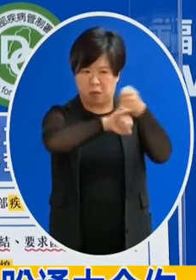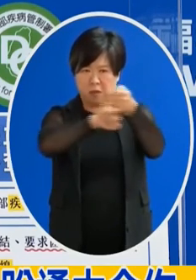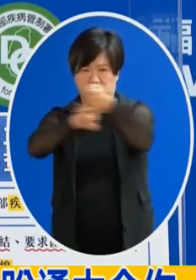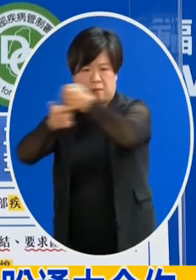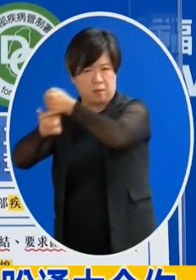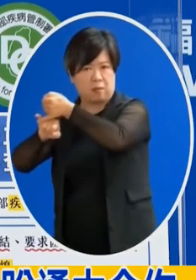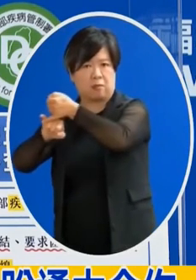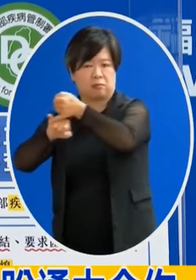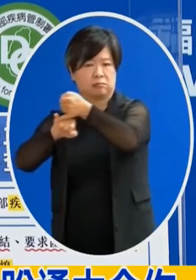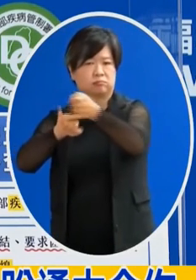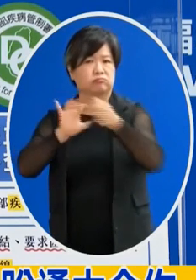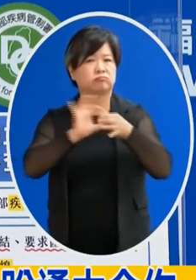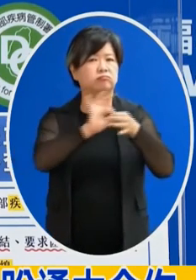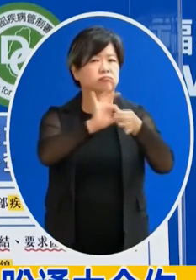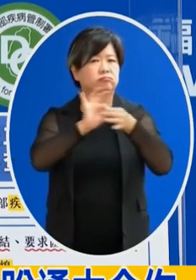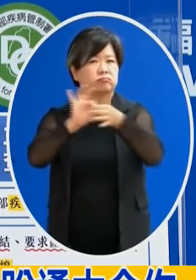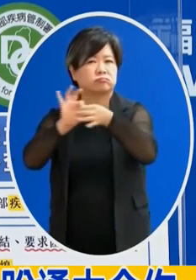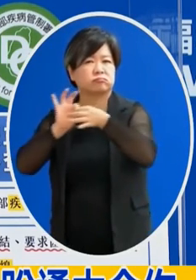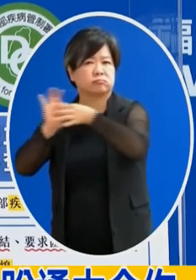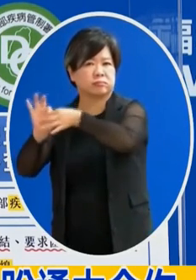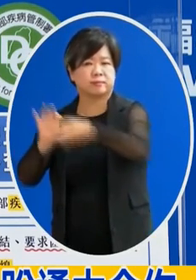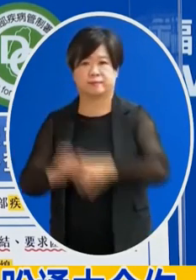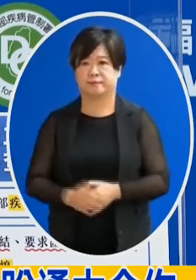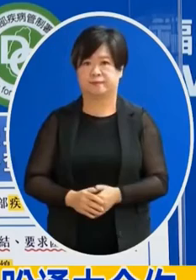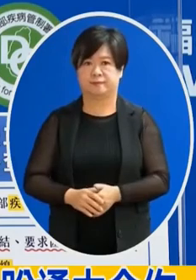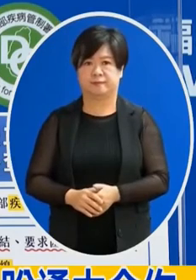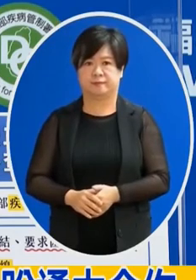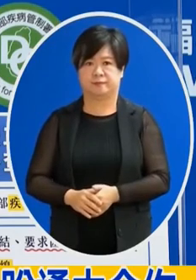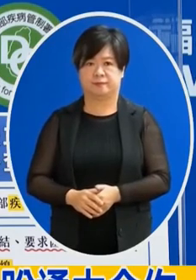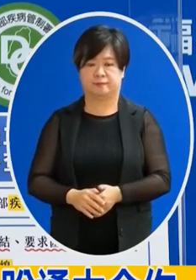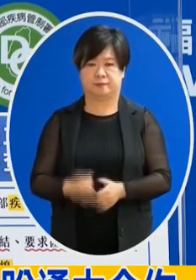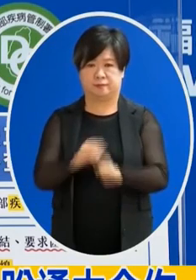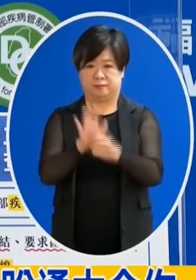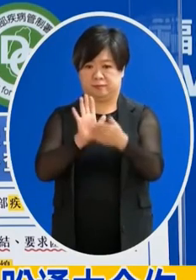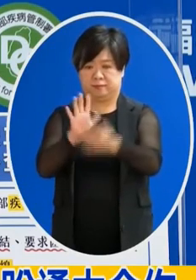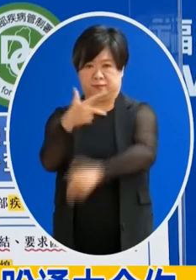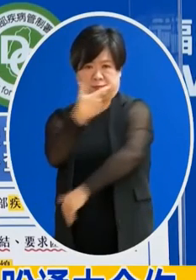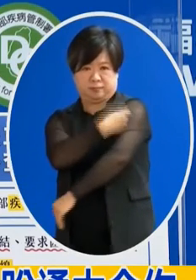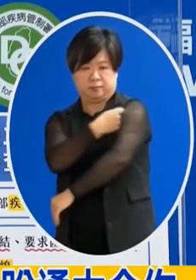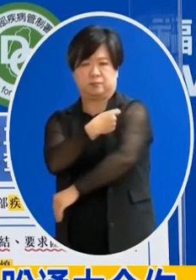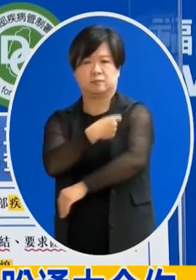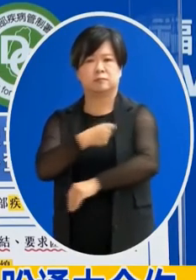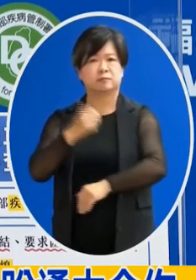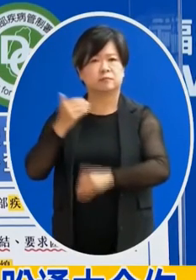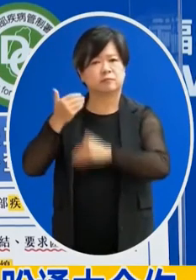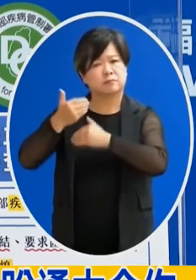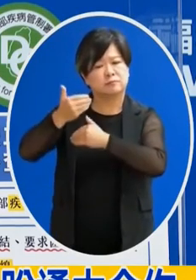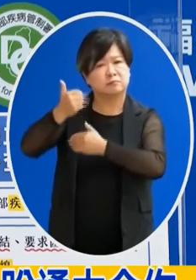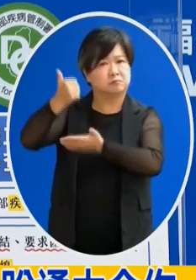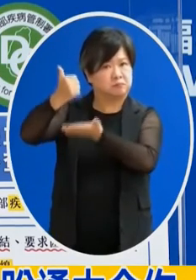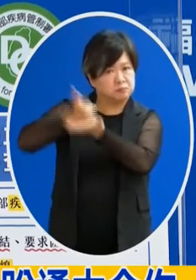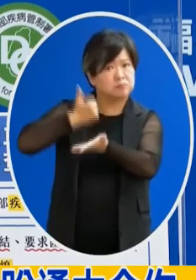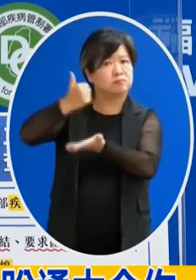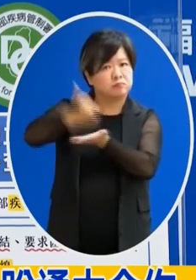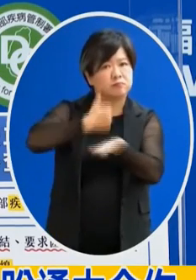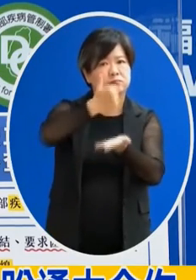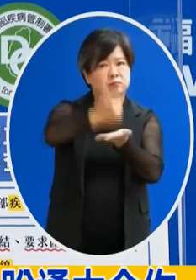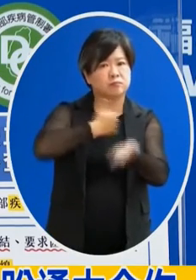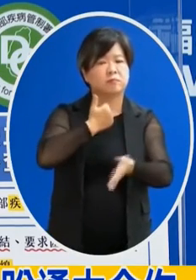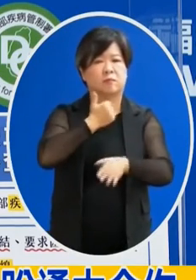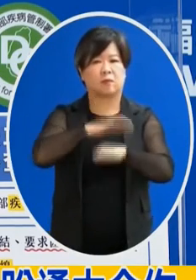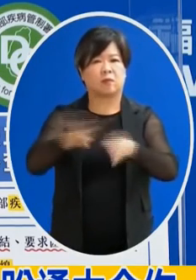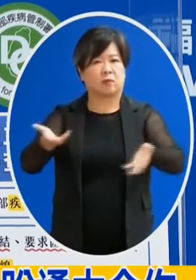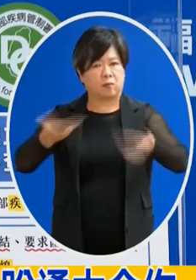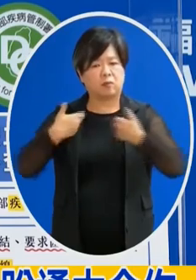跟联系，那疫苗呢也会陆续的抵达台湾后来供我们防疫所需